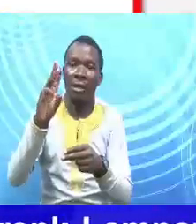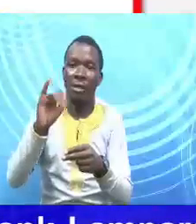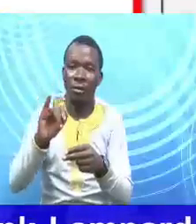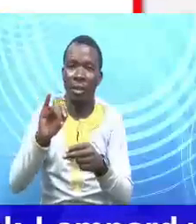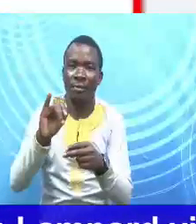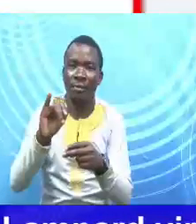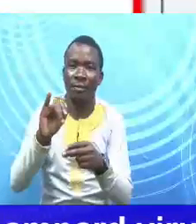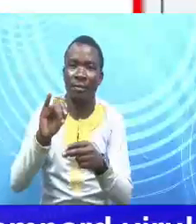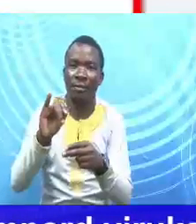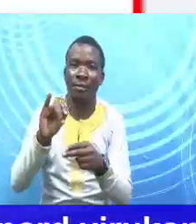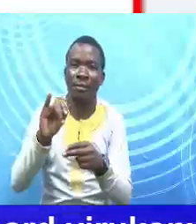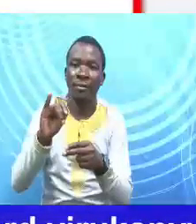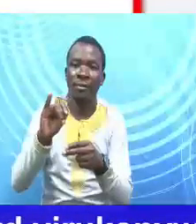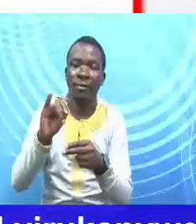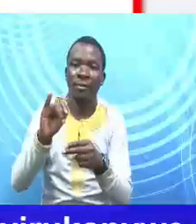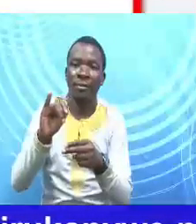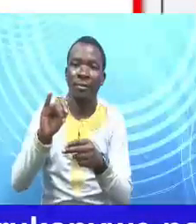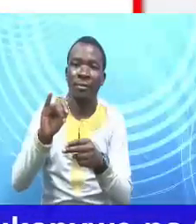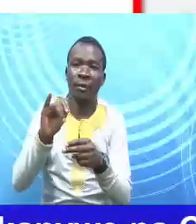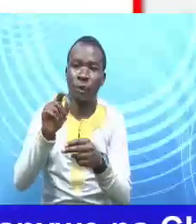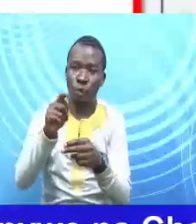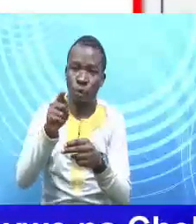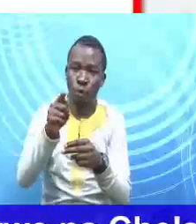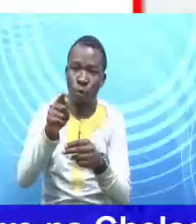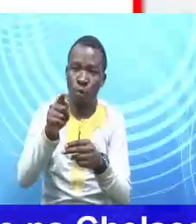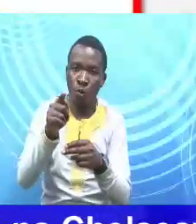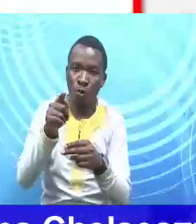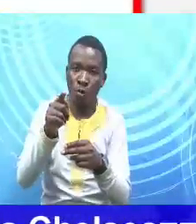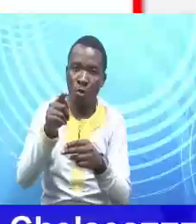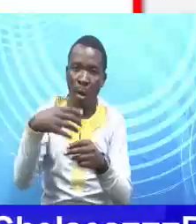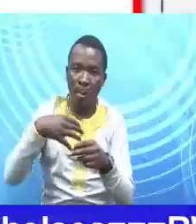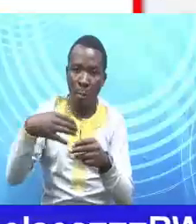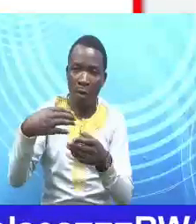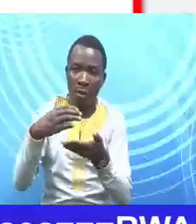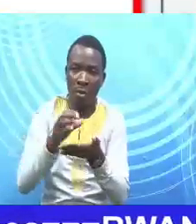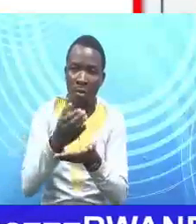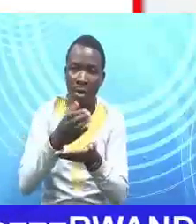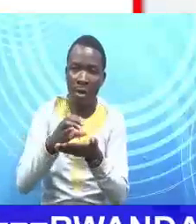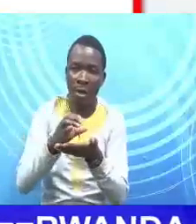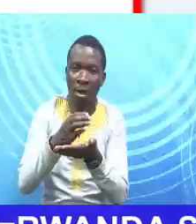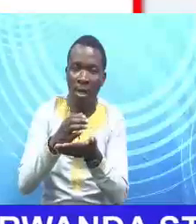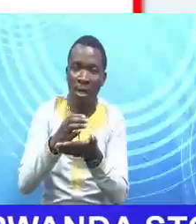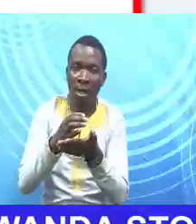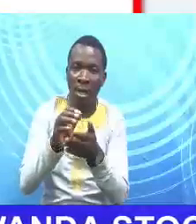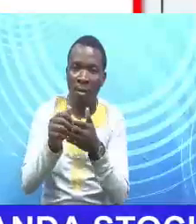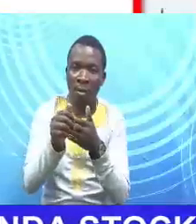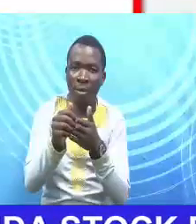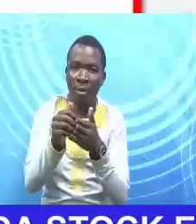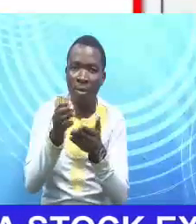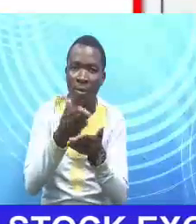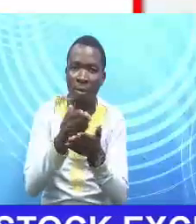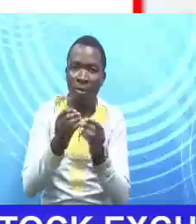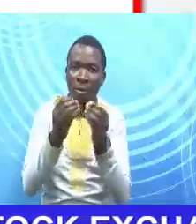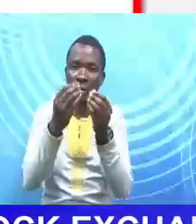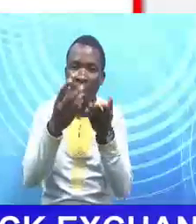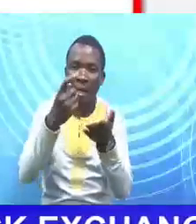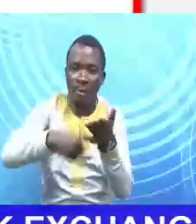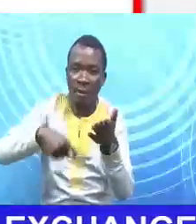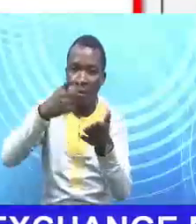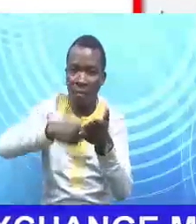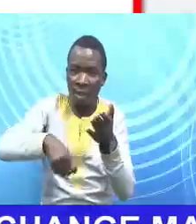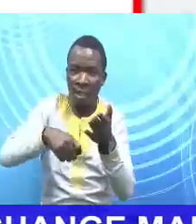Mukanyonga Clementine. Uyu nguyu Pascal ubuyobozi bwamuciye amande ¥150,000 muri